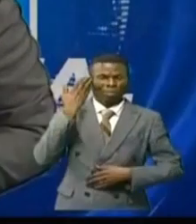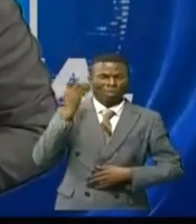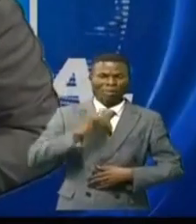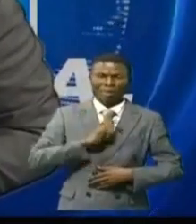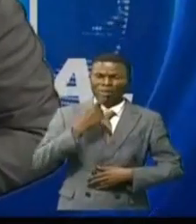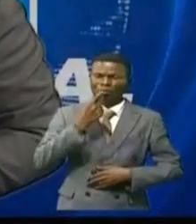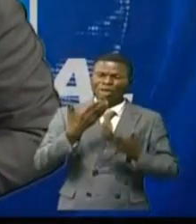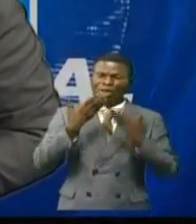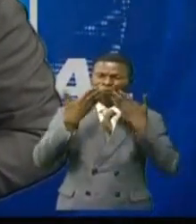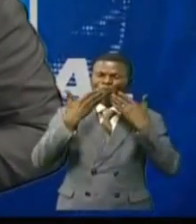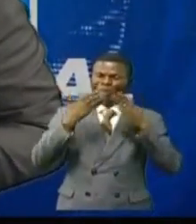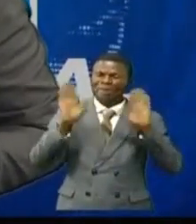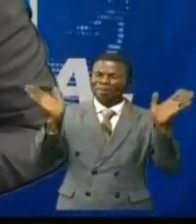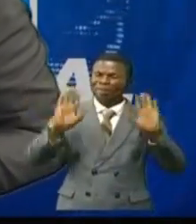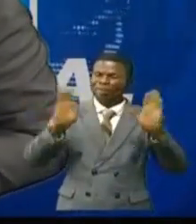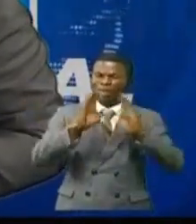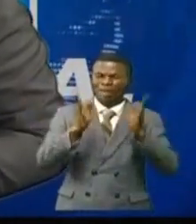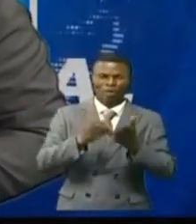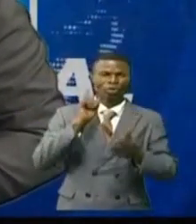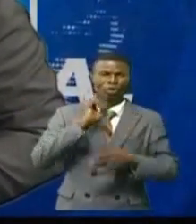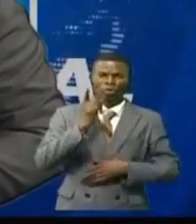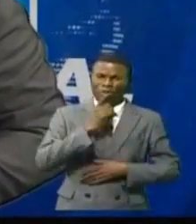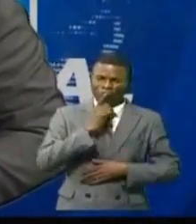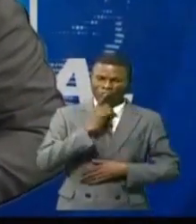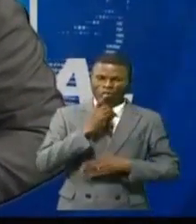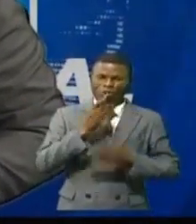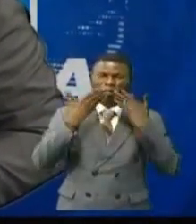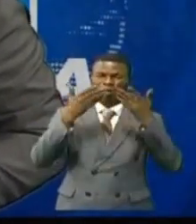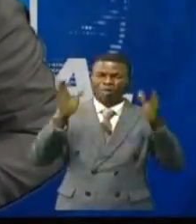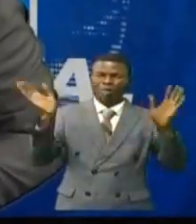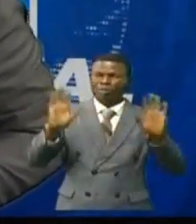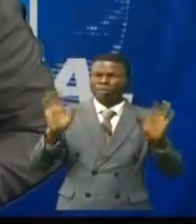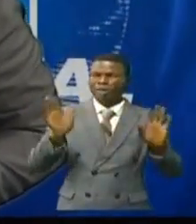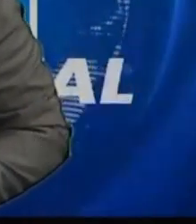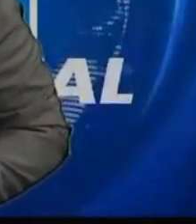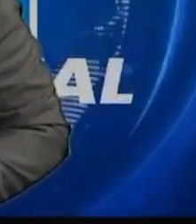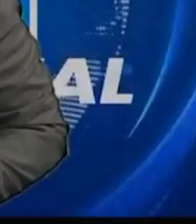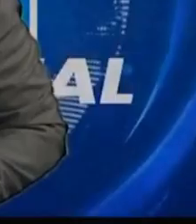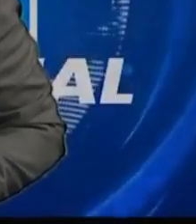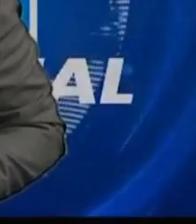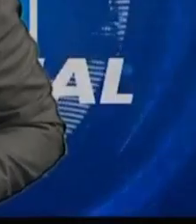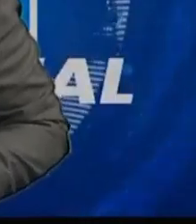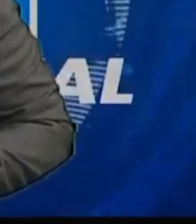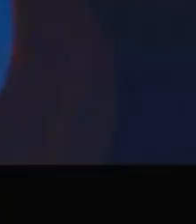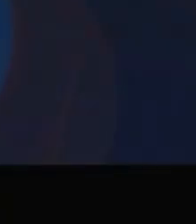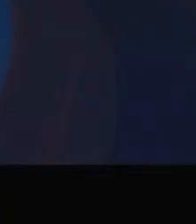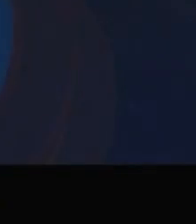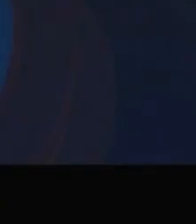une excellente suite de programmes sur les antennes de la Radio-Télévision Nationale Congolaise. Bonsoir.